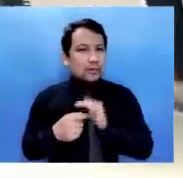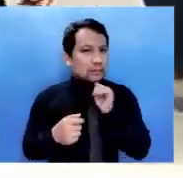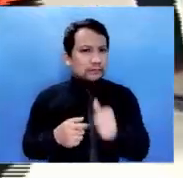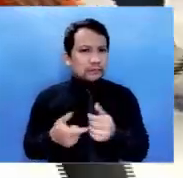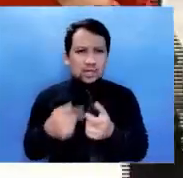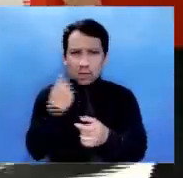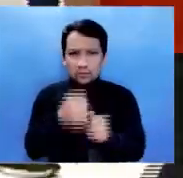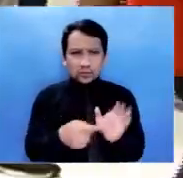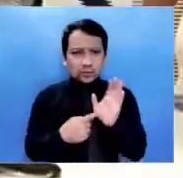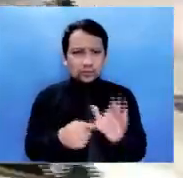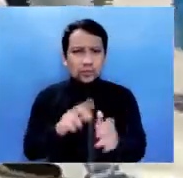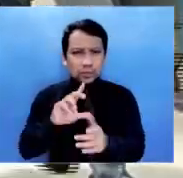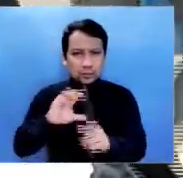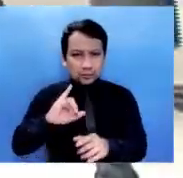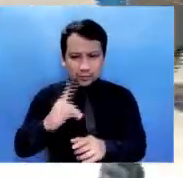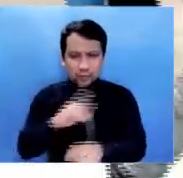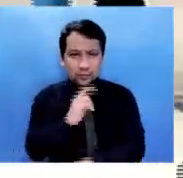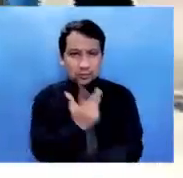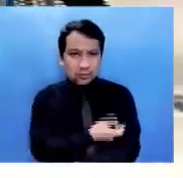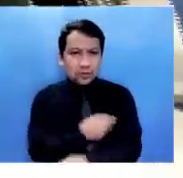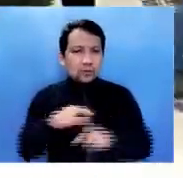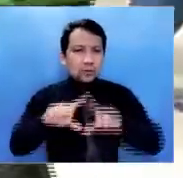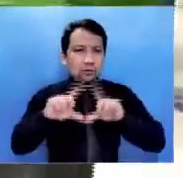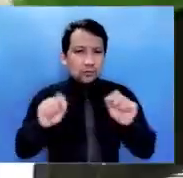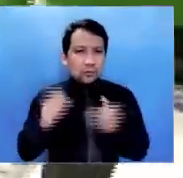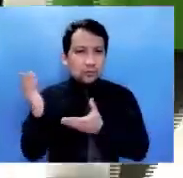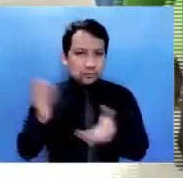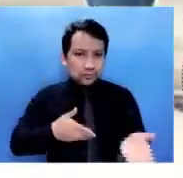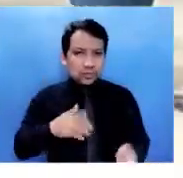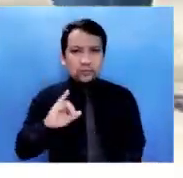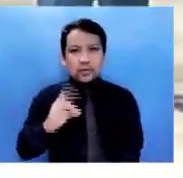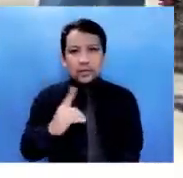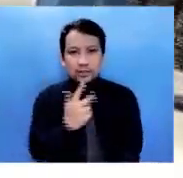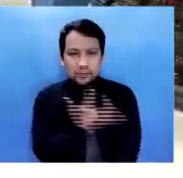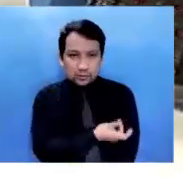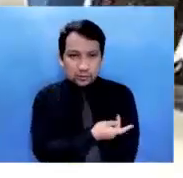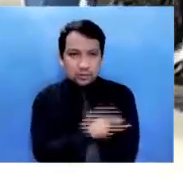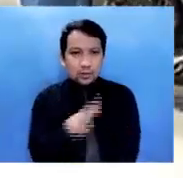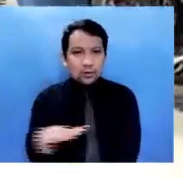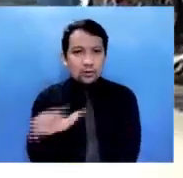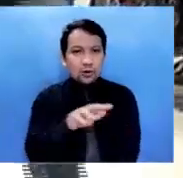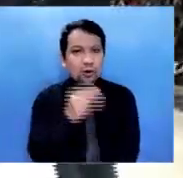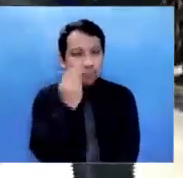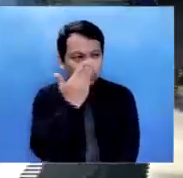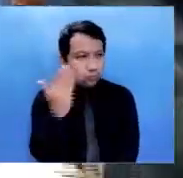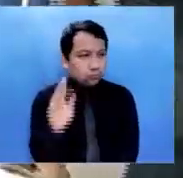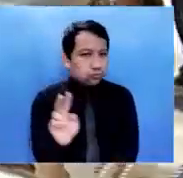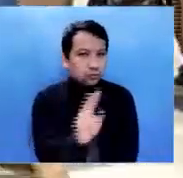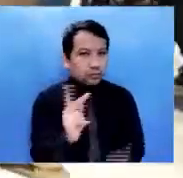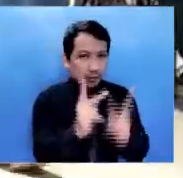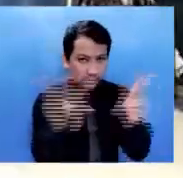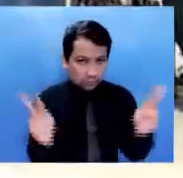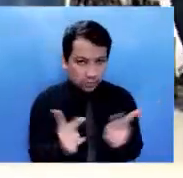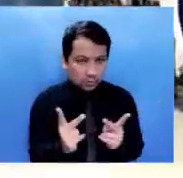ng vaccination card dito, maiging dalhin pa raw ito at i-check din ang mga requirements sa mga pupuntang probinsya para